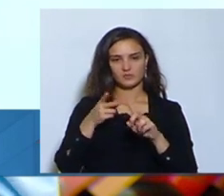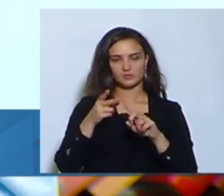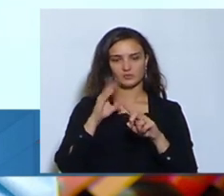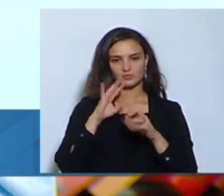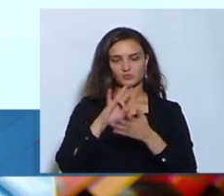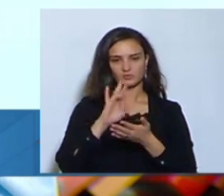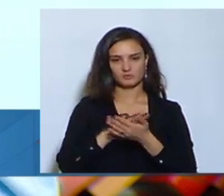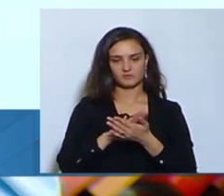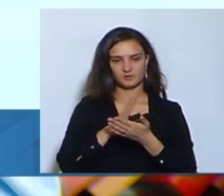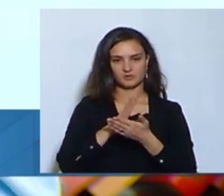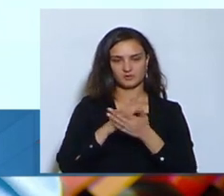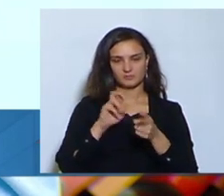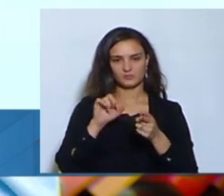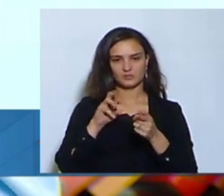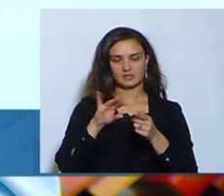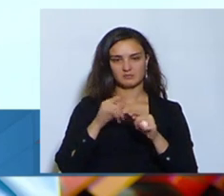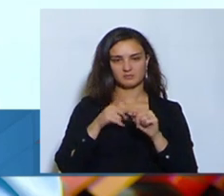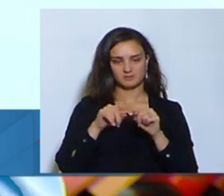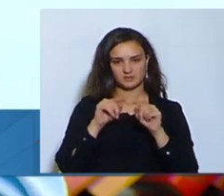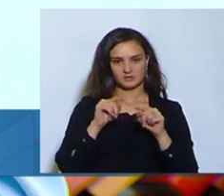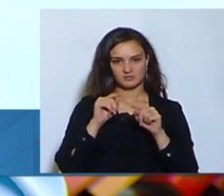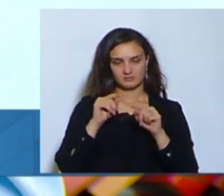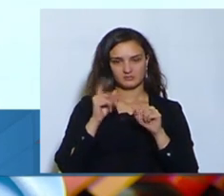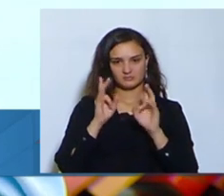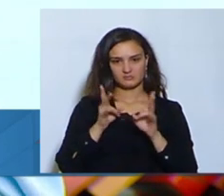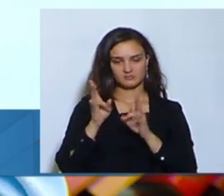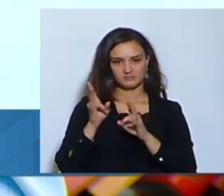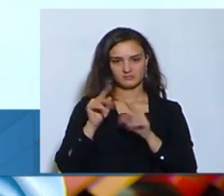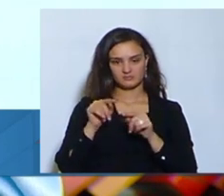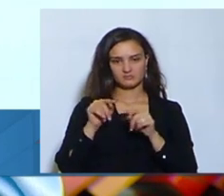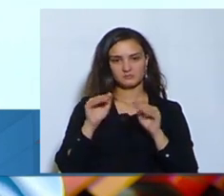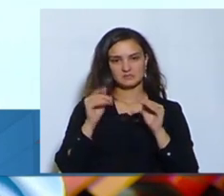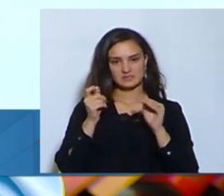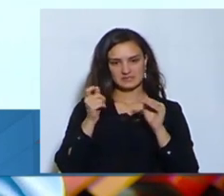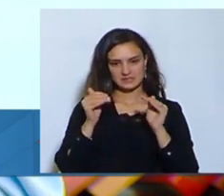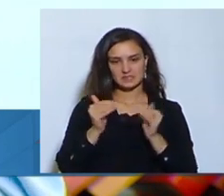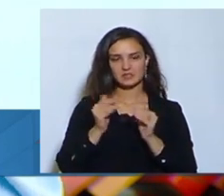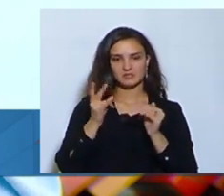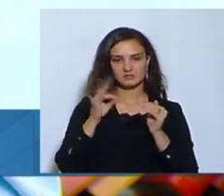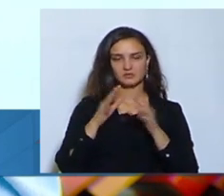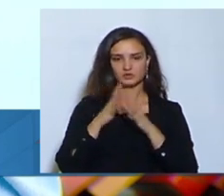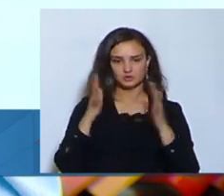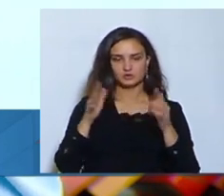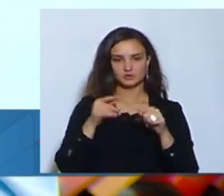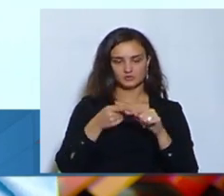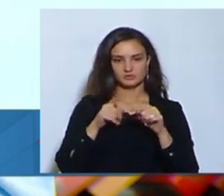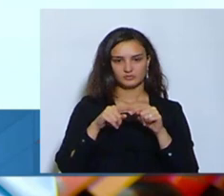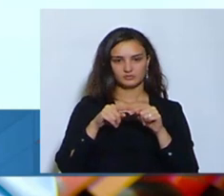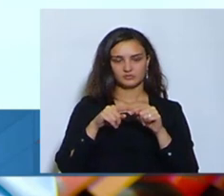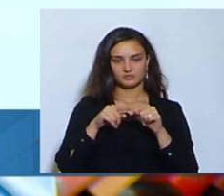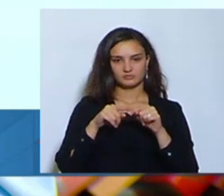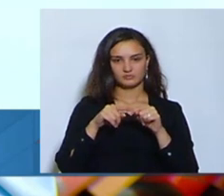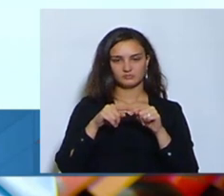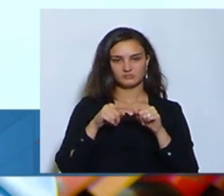თქო მუდმივად არის ანუ ბულიმიის შეტევები. ანუ ცირე რაოდენობით ბულიმიის შეტევებით და დიდი რაოდენობით ბულიმიის